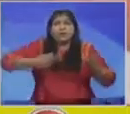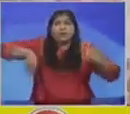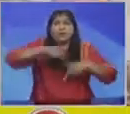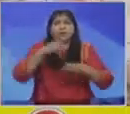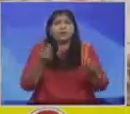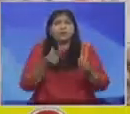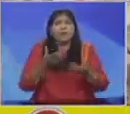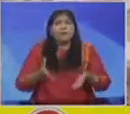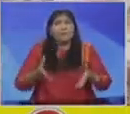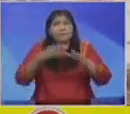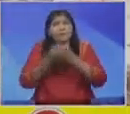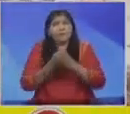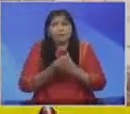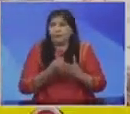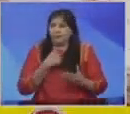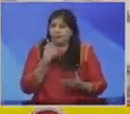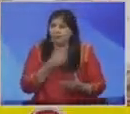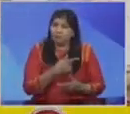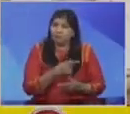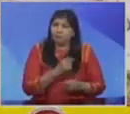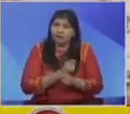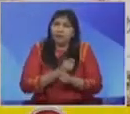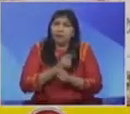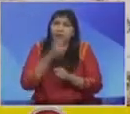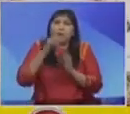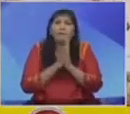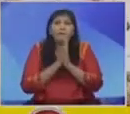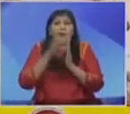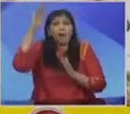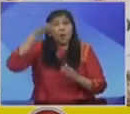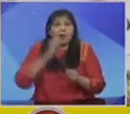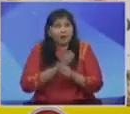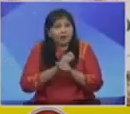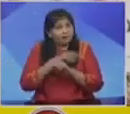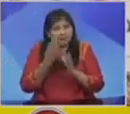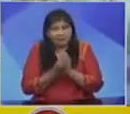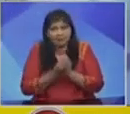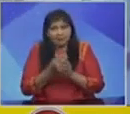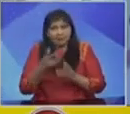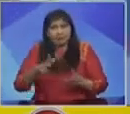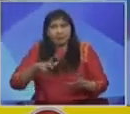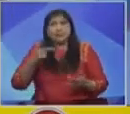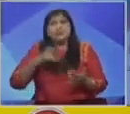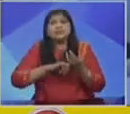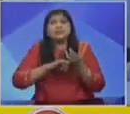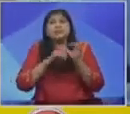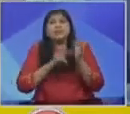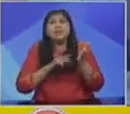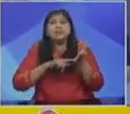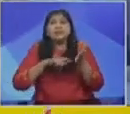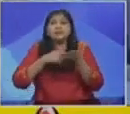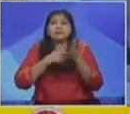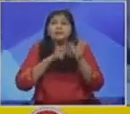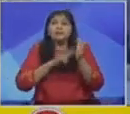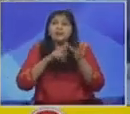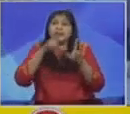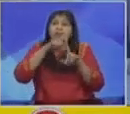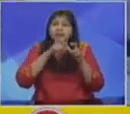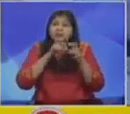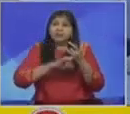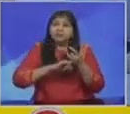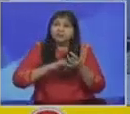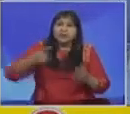बर्तन हैं, हम सभी को एक ने ही गढ़ा है। संत रविदास जी ने समाज